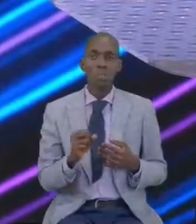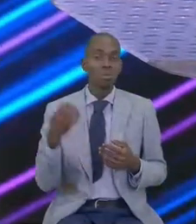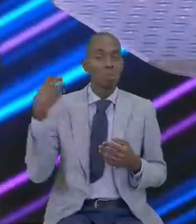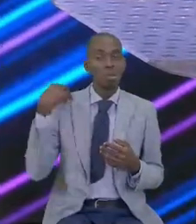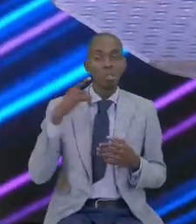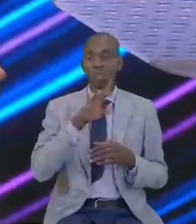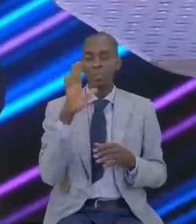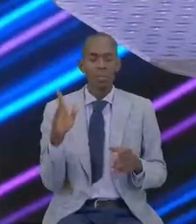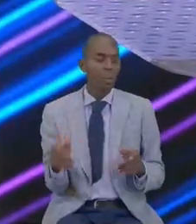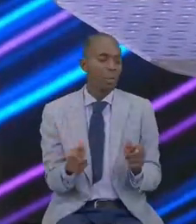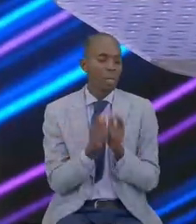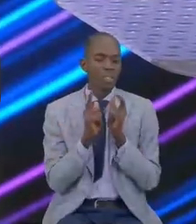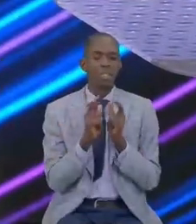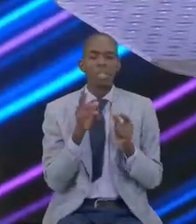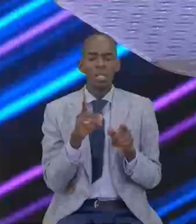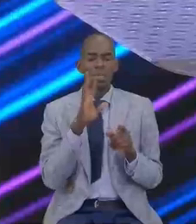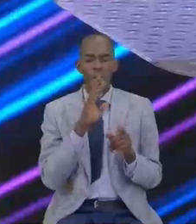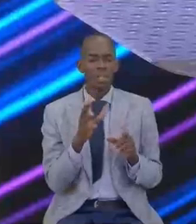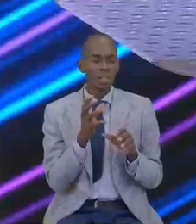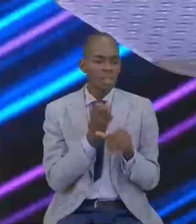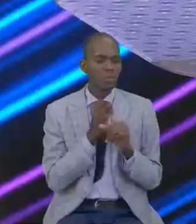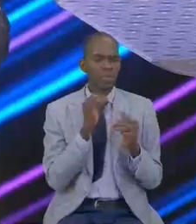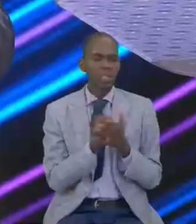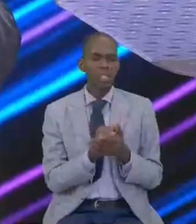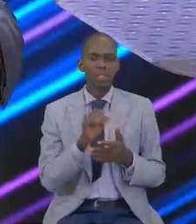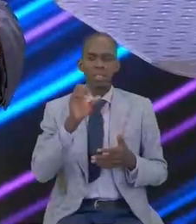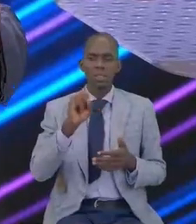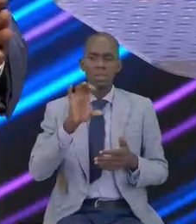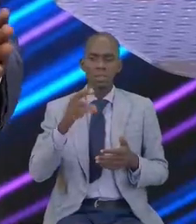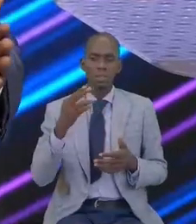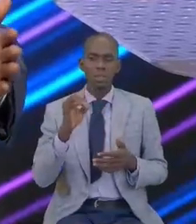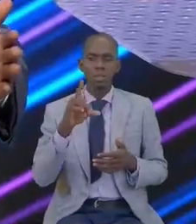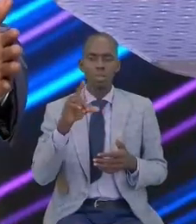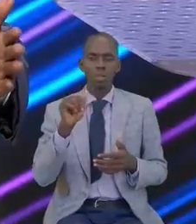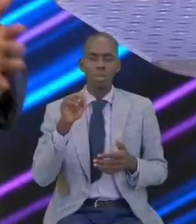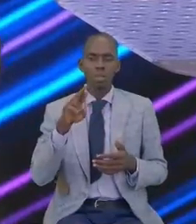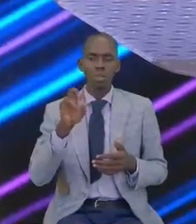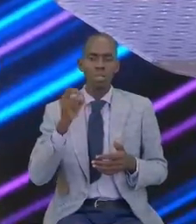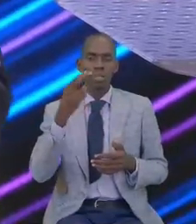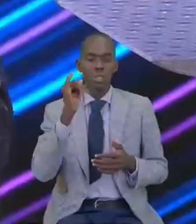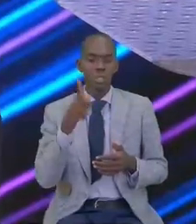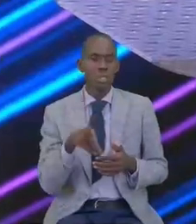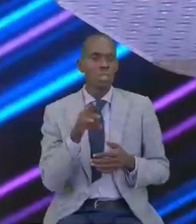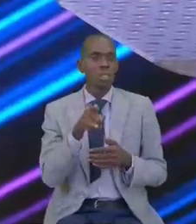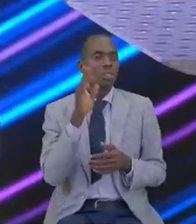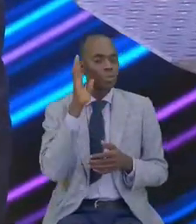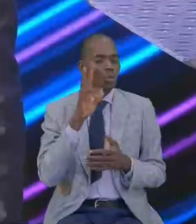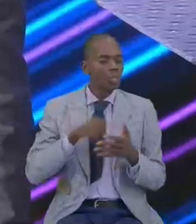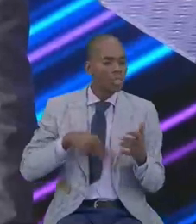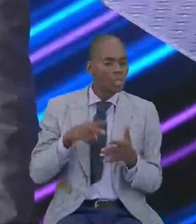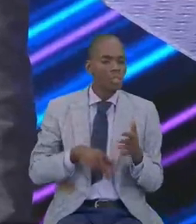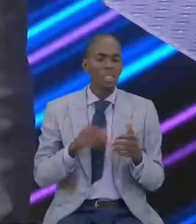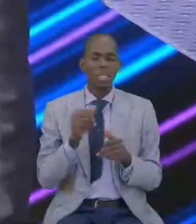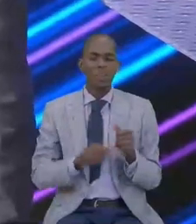et ils t'ont donné une bourse pour que tu ailles étudier pour 3 ans là-bas. Et on a placé un homme, on